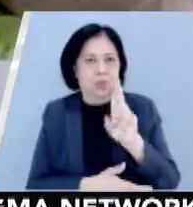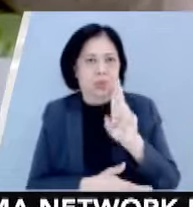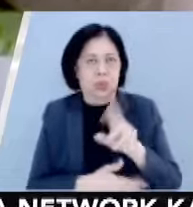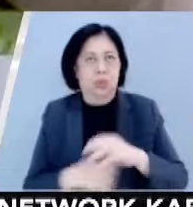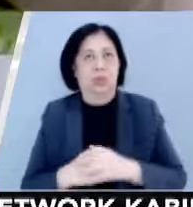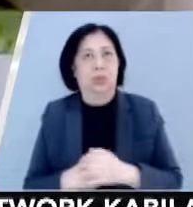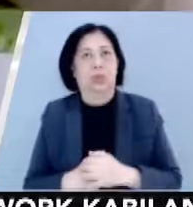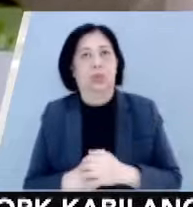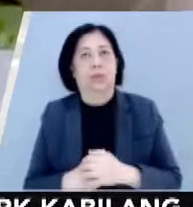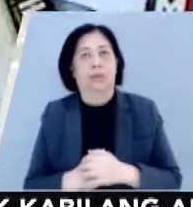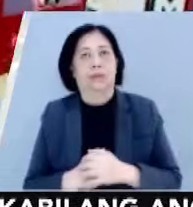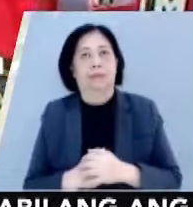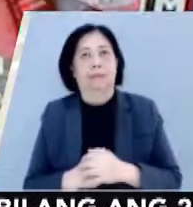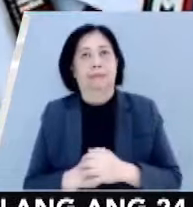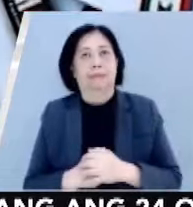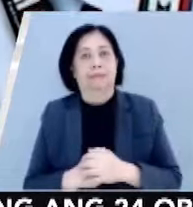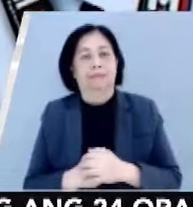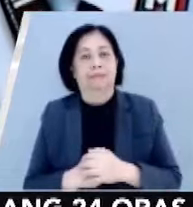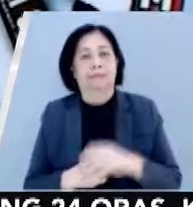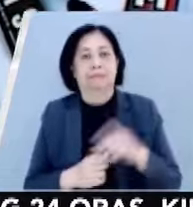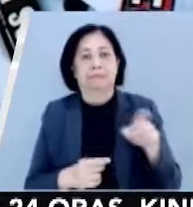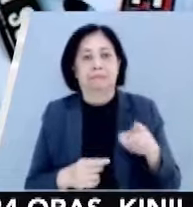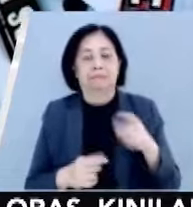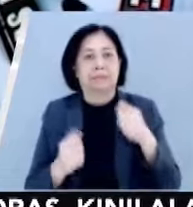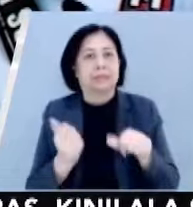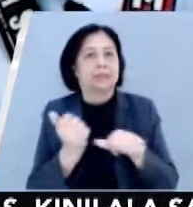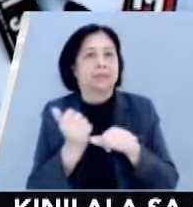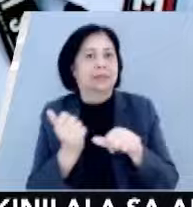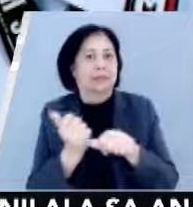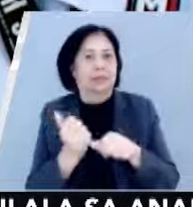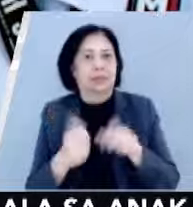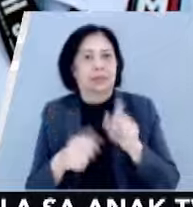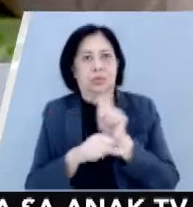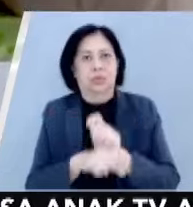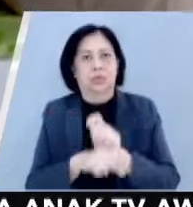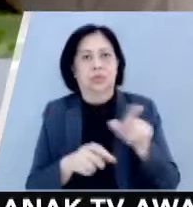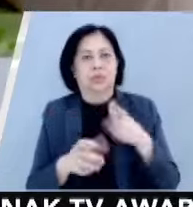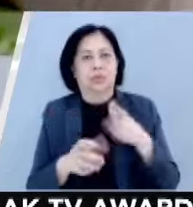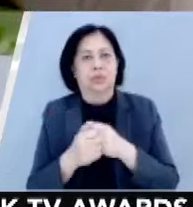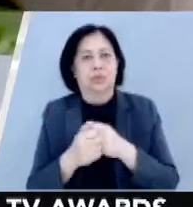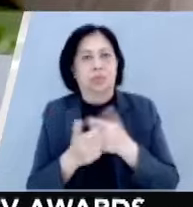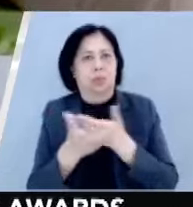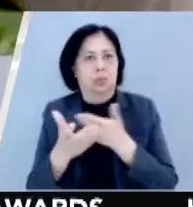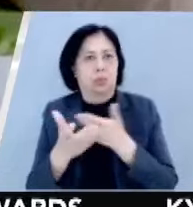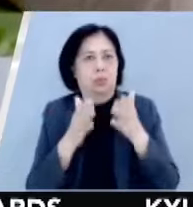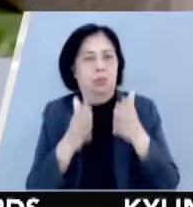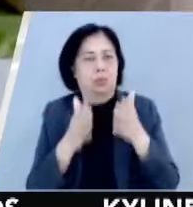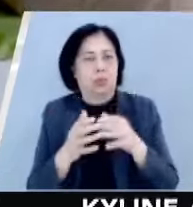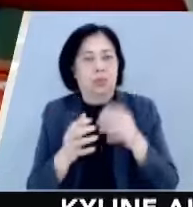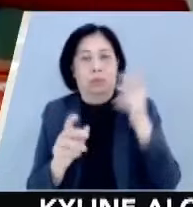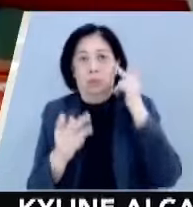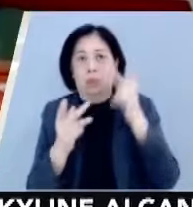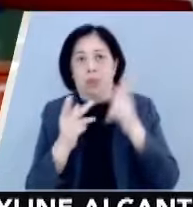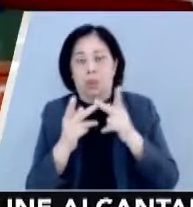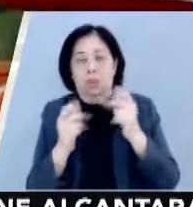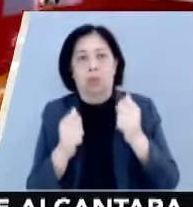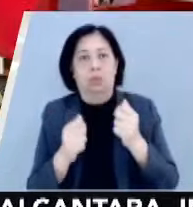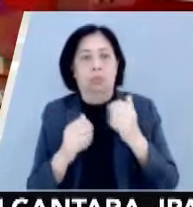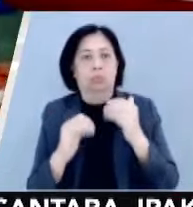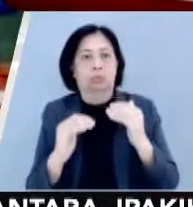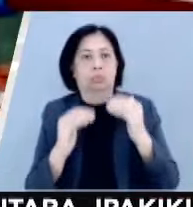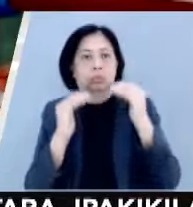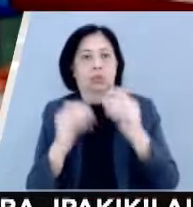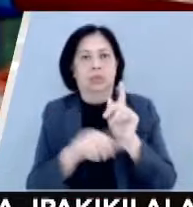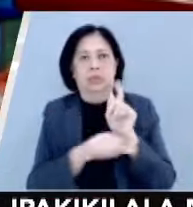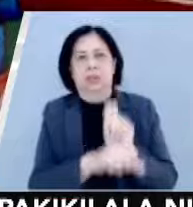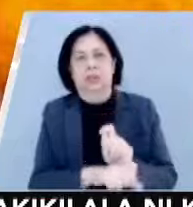to replace, but rather assist the traditional firefighting methods. We aim to advance from the traditional